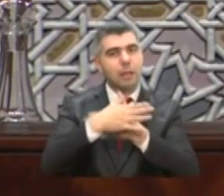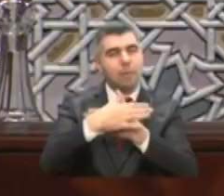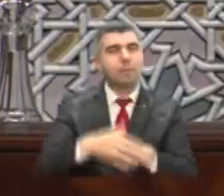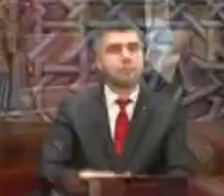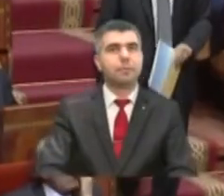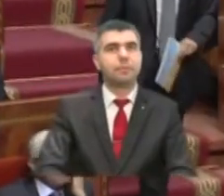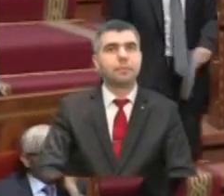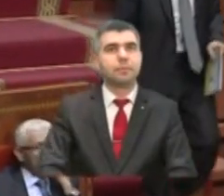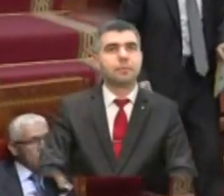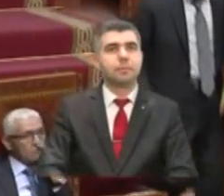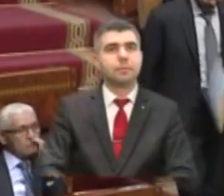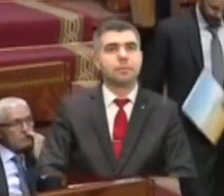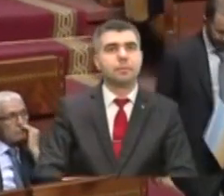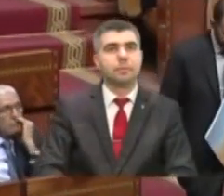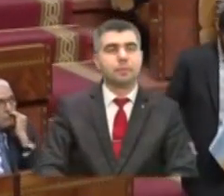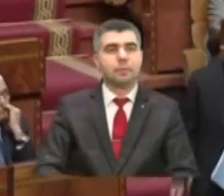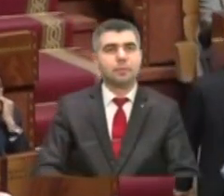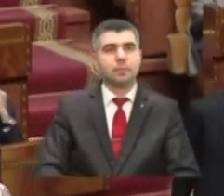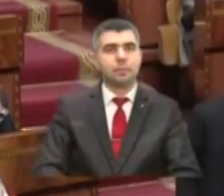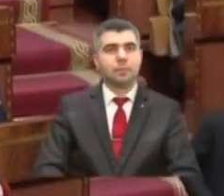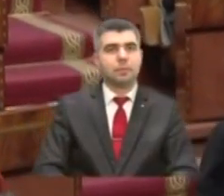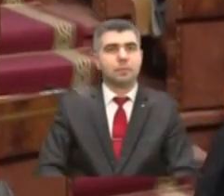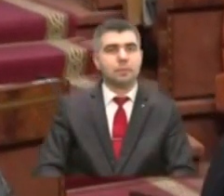للنائب سيد العباس اللومغاري.